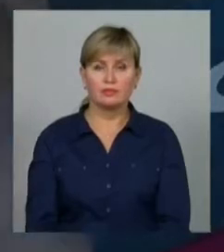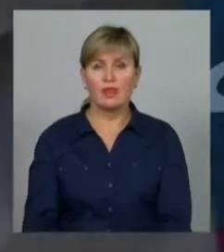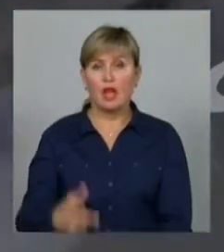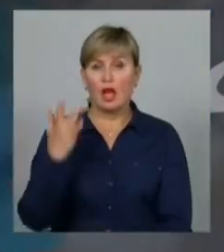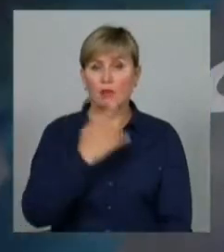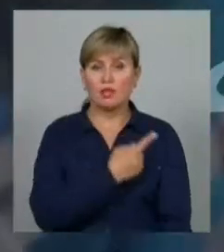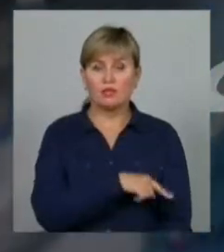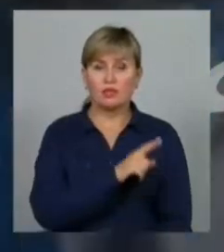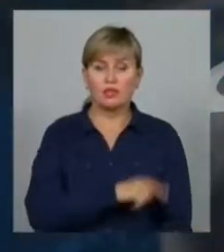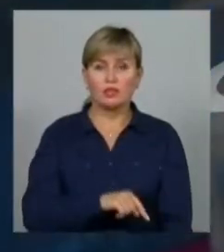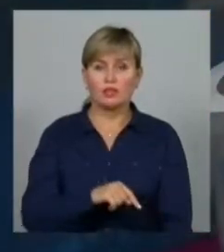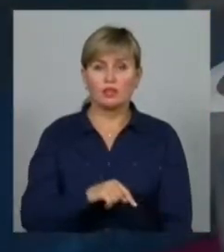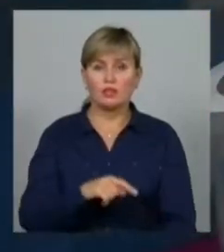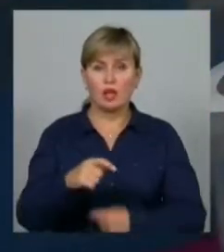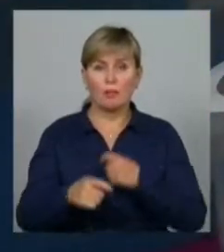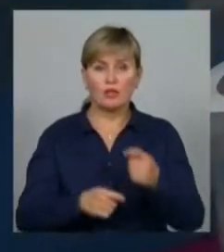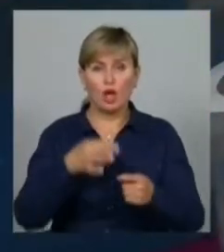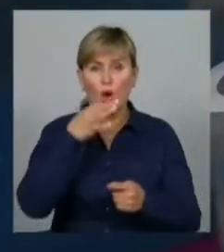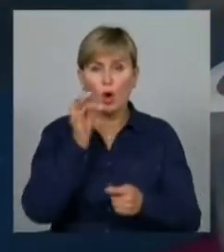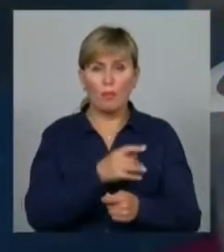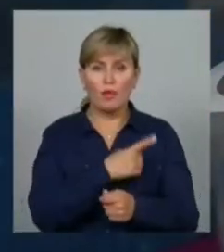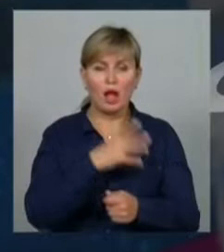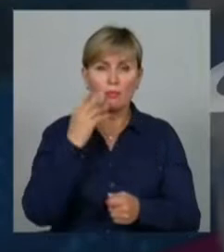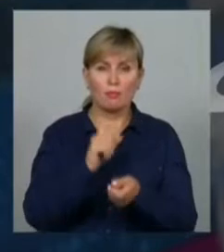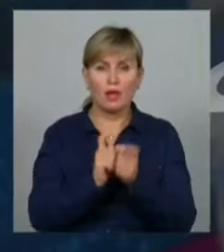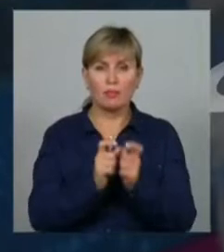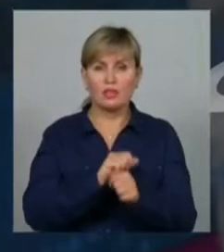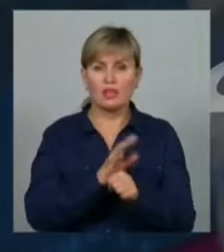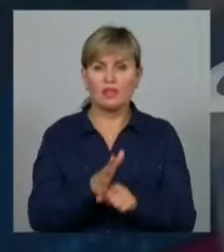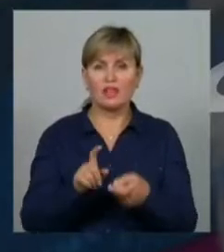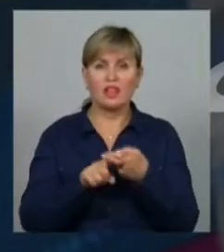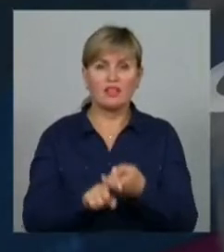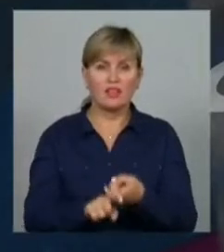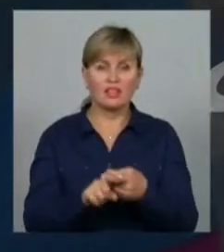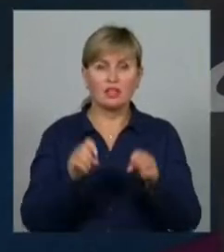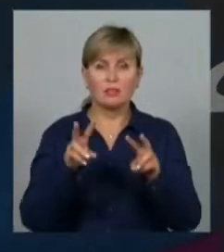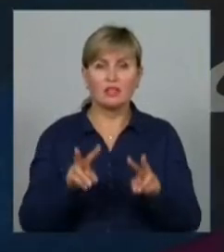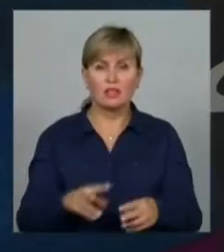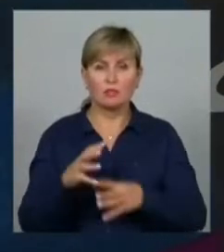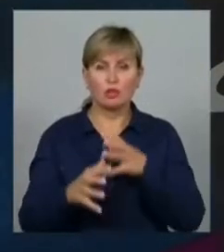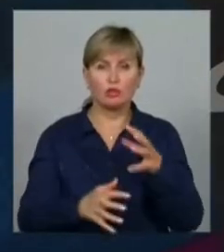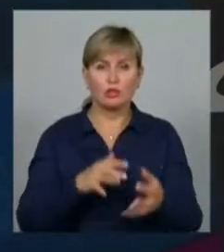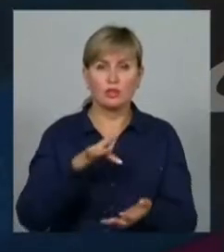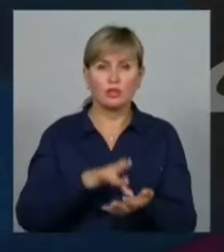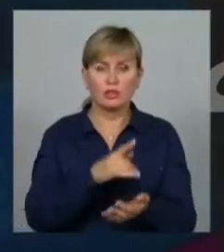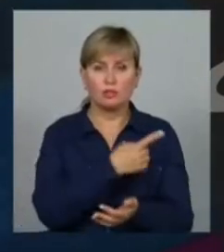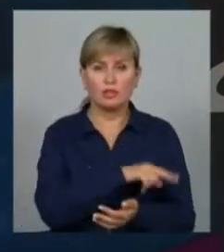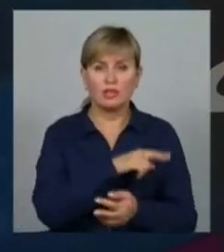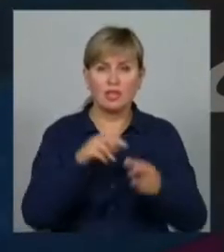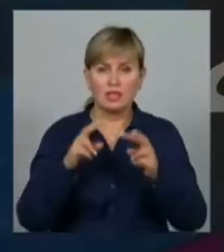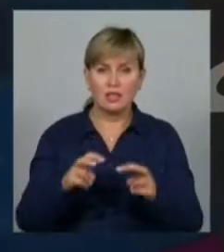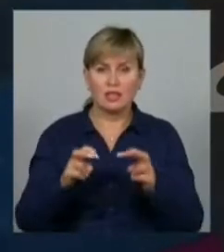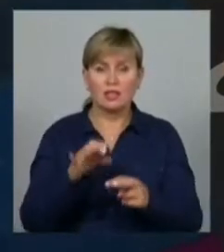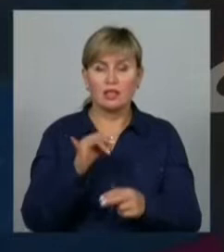Американские врачи обменялись опытом с медиками Алматы по борьбе с коронавирусной инфекцией. Специалисты Международного центра медицинских исследований